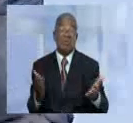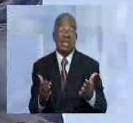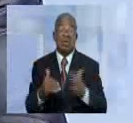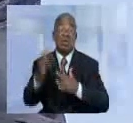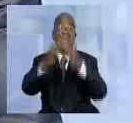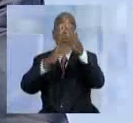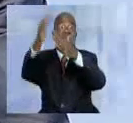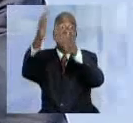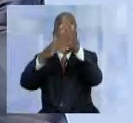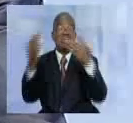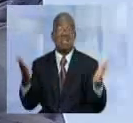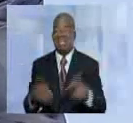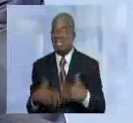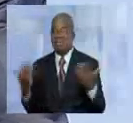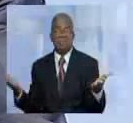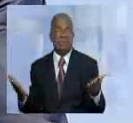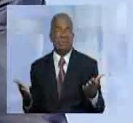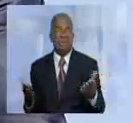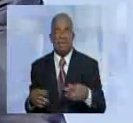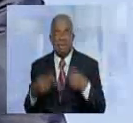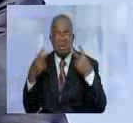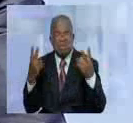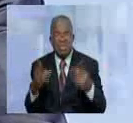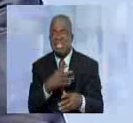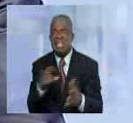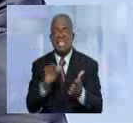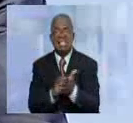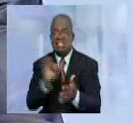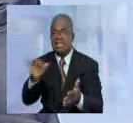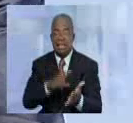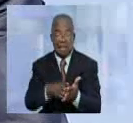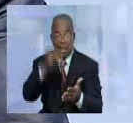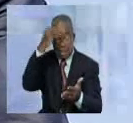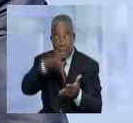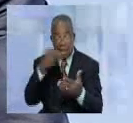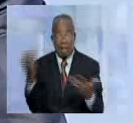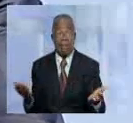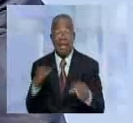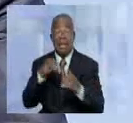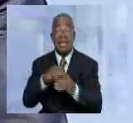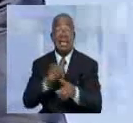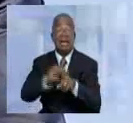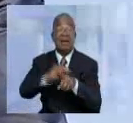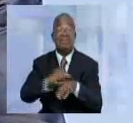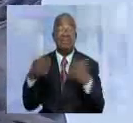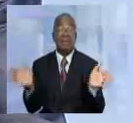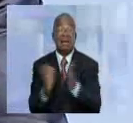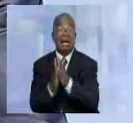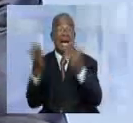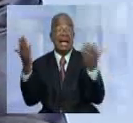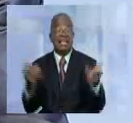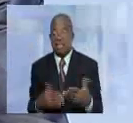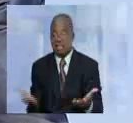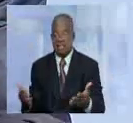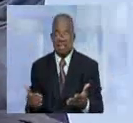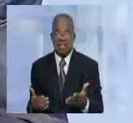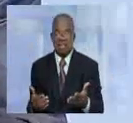expérience répétitive. C'est-à-dire qu'il ne fait que ce qu'il a appris dans sa formation. Ce n'est pas apprentissage qu'il apprend à